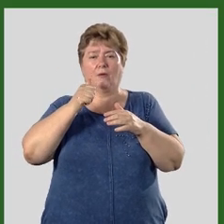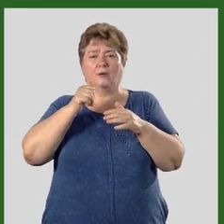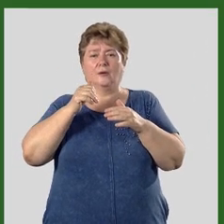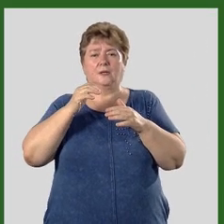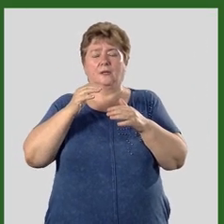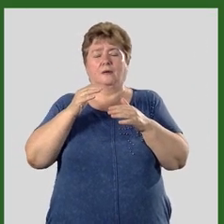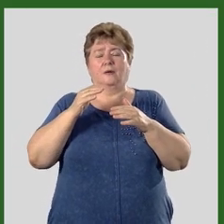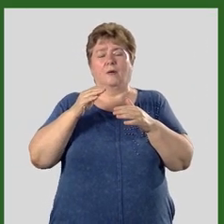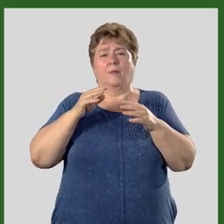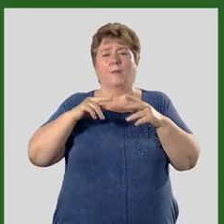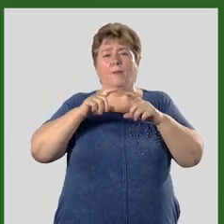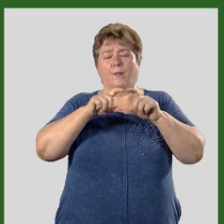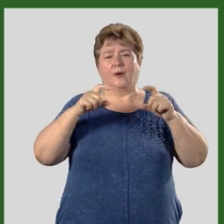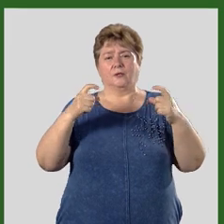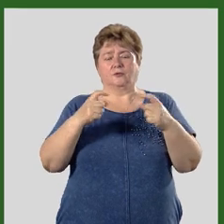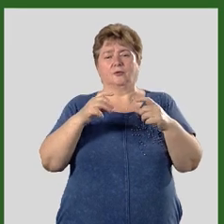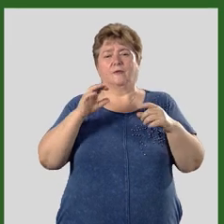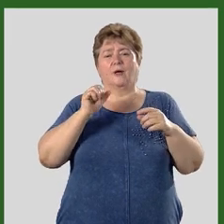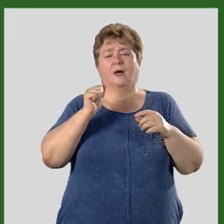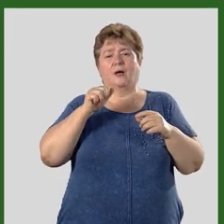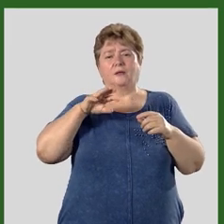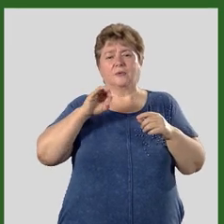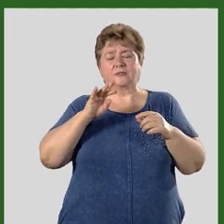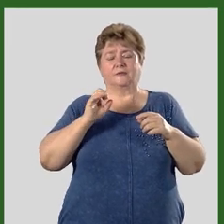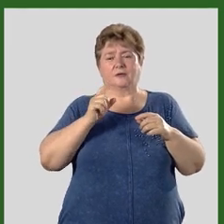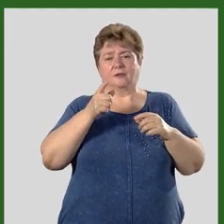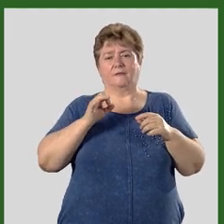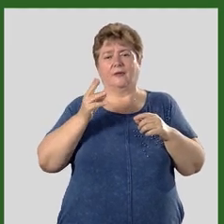поверхностью поясов атмосферного давления,